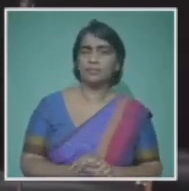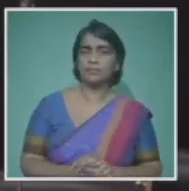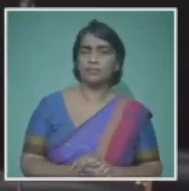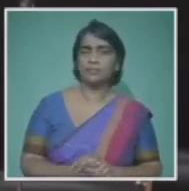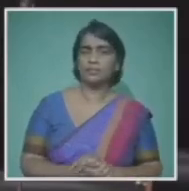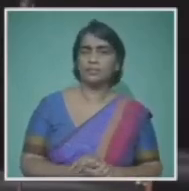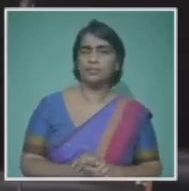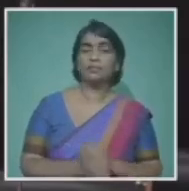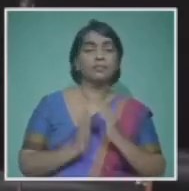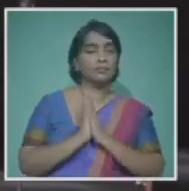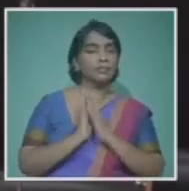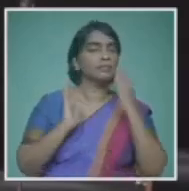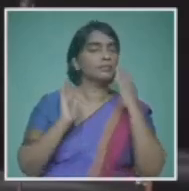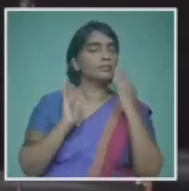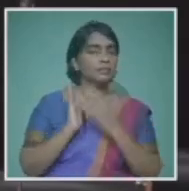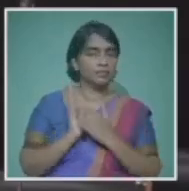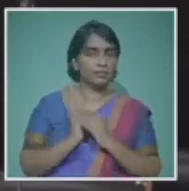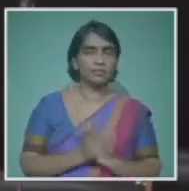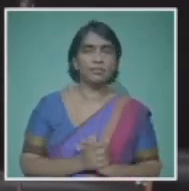මේ සූත්‍රයෙන්ම කියලා,